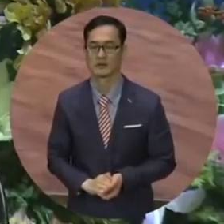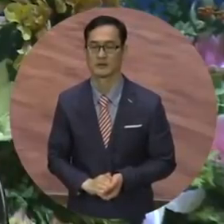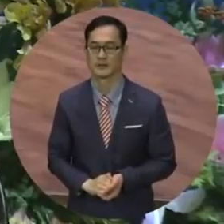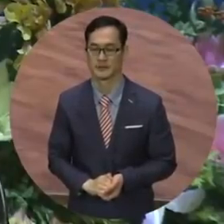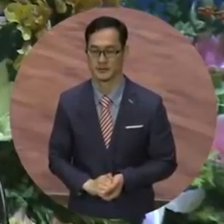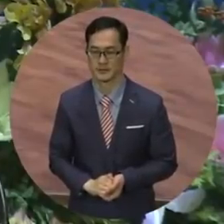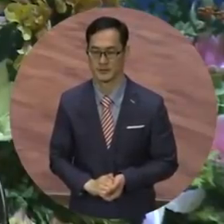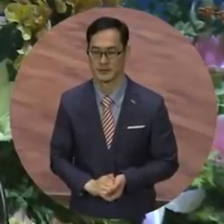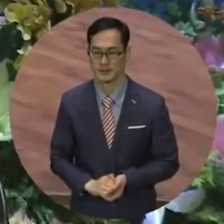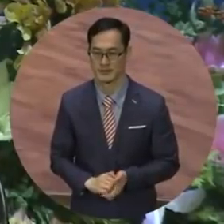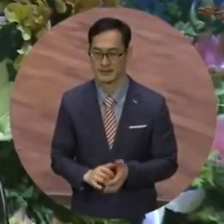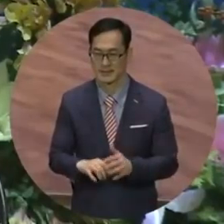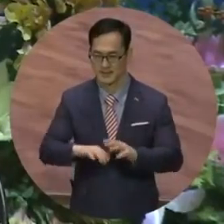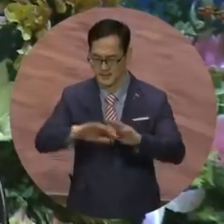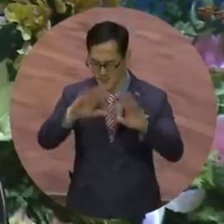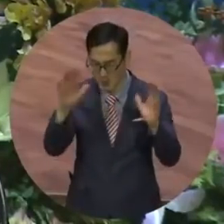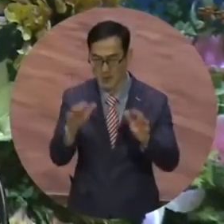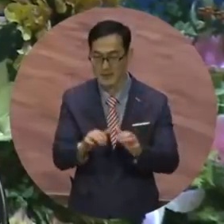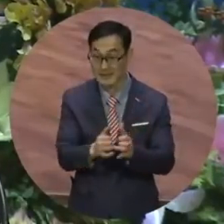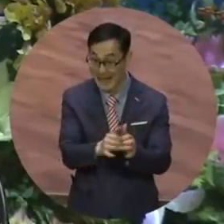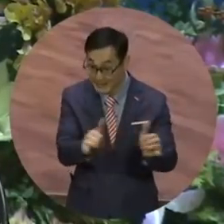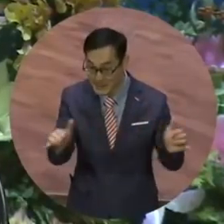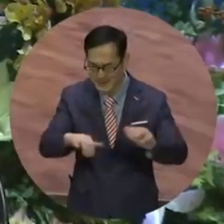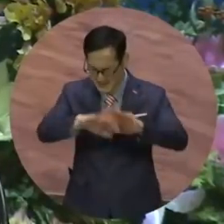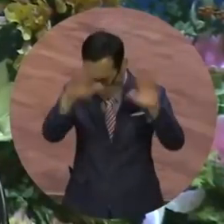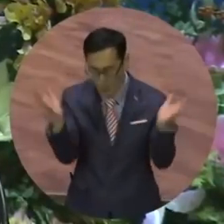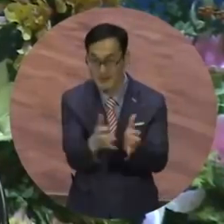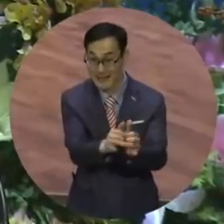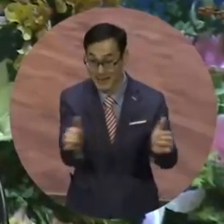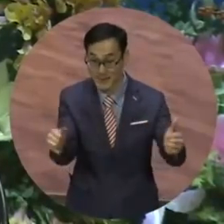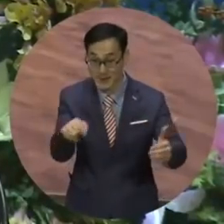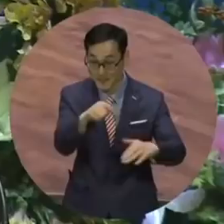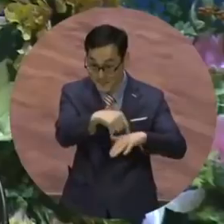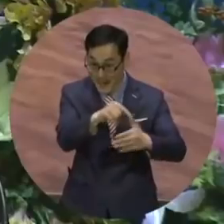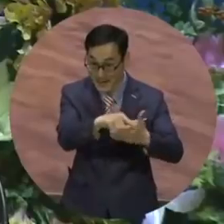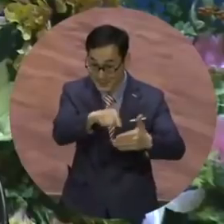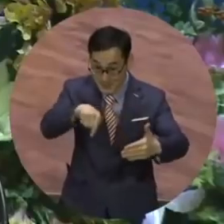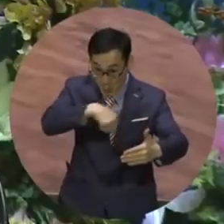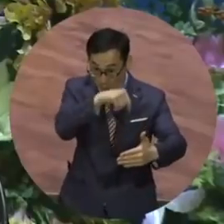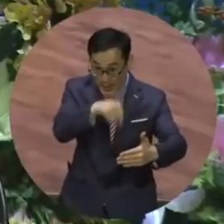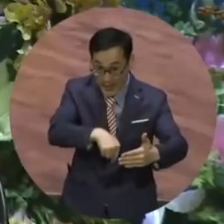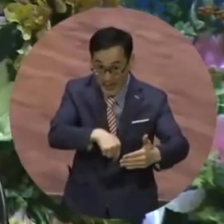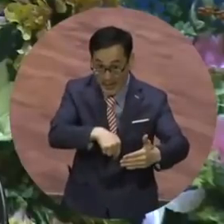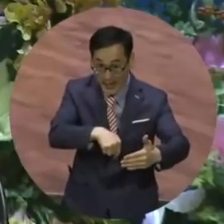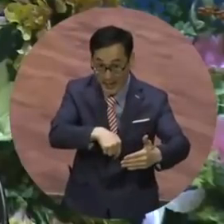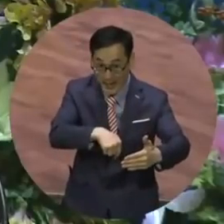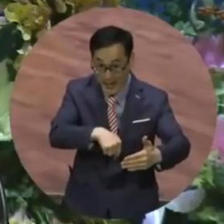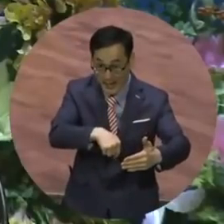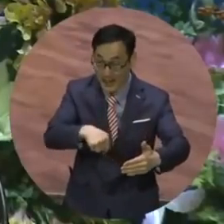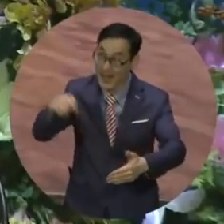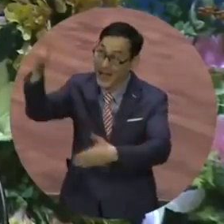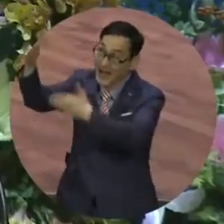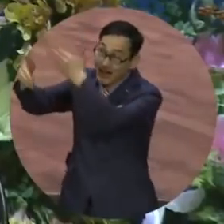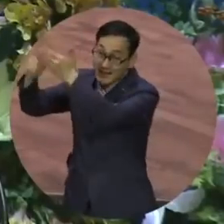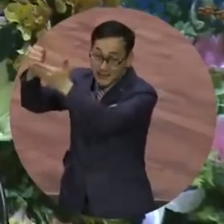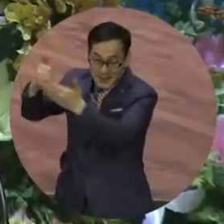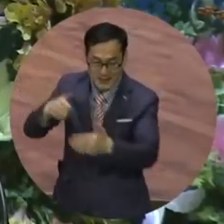모든 사람의 마음에는 하나님이 공허를 넣어놨다.